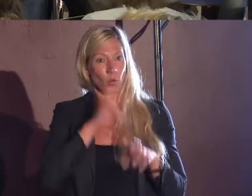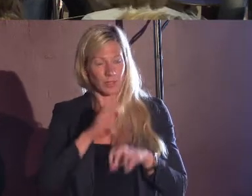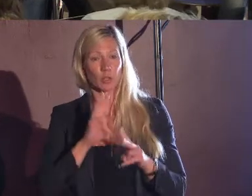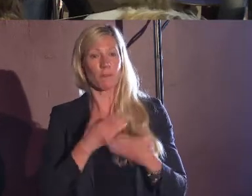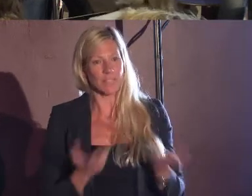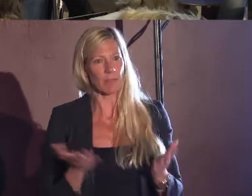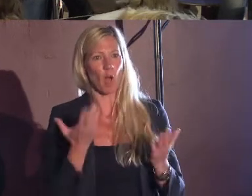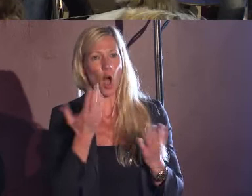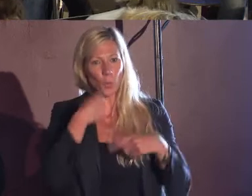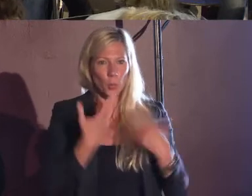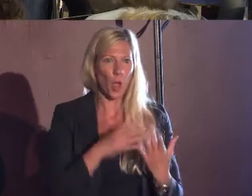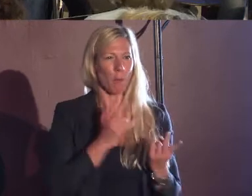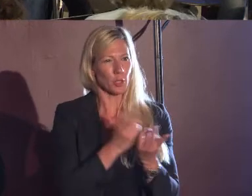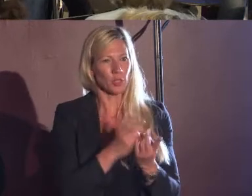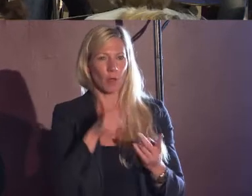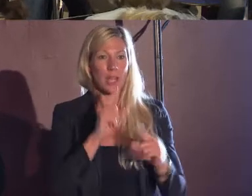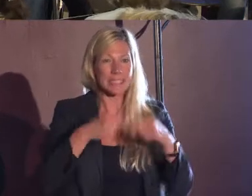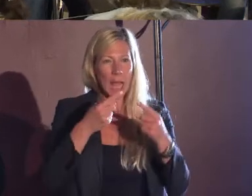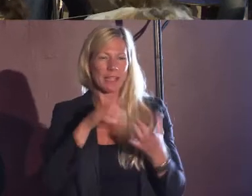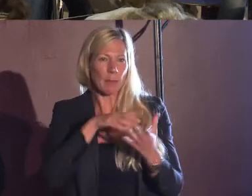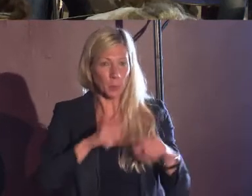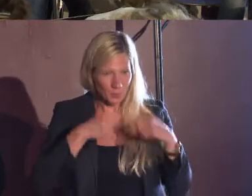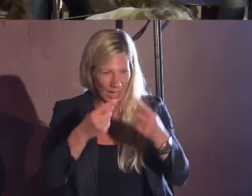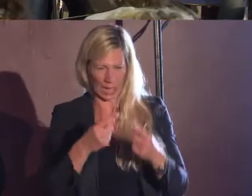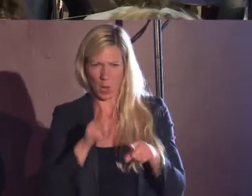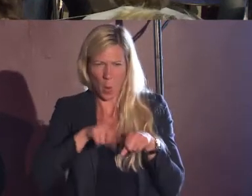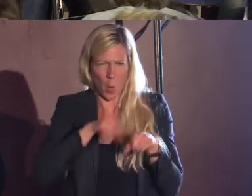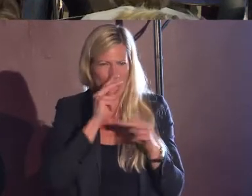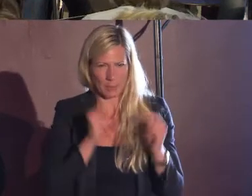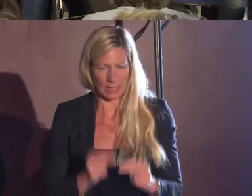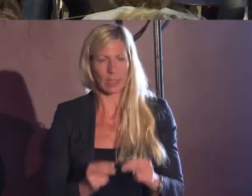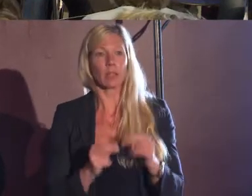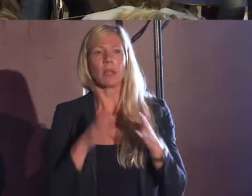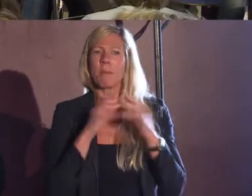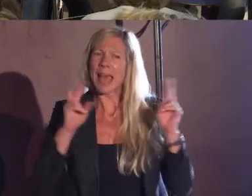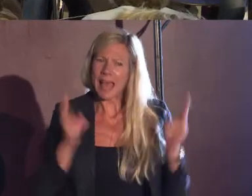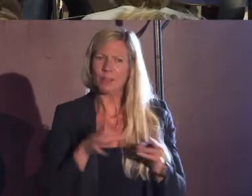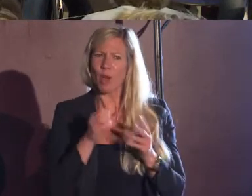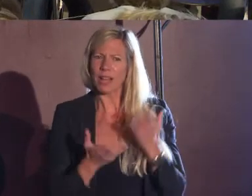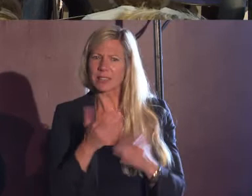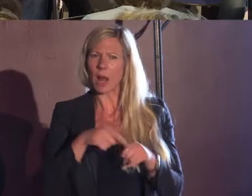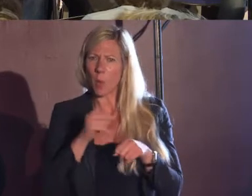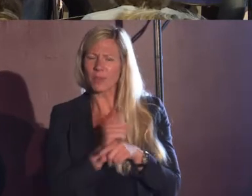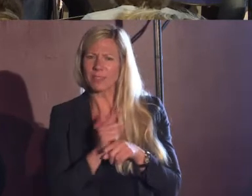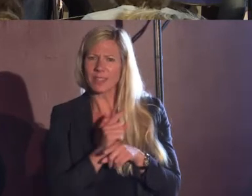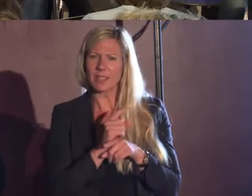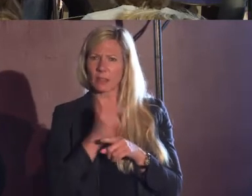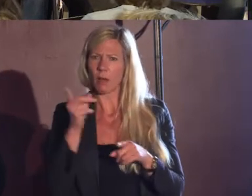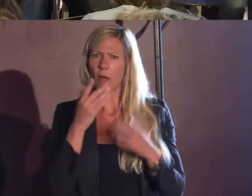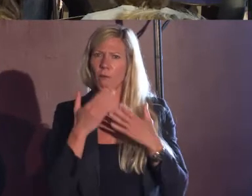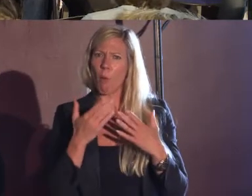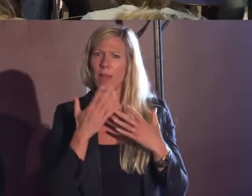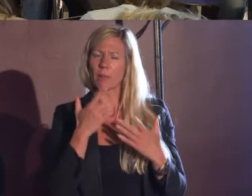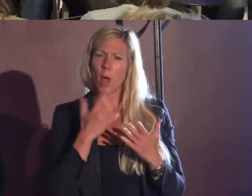kulturen betyder för samhällsutveckling och för mängd olika aspekter. Men ändå tar det ganska lång tid att få verkstad och beslut i den här